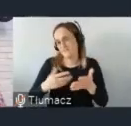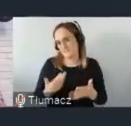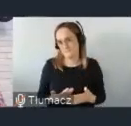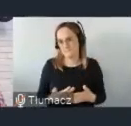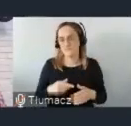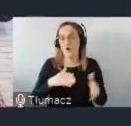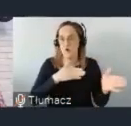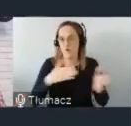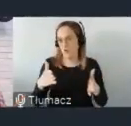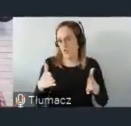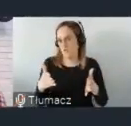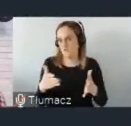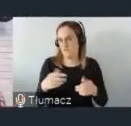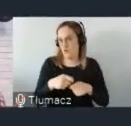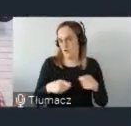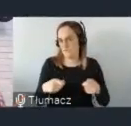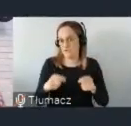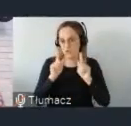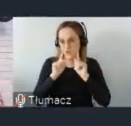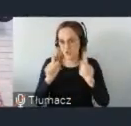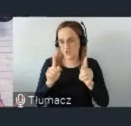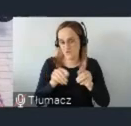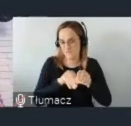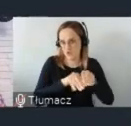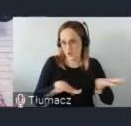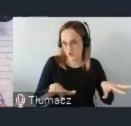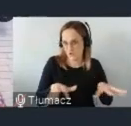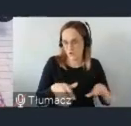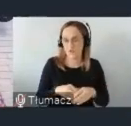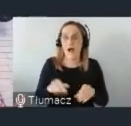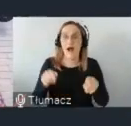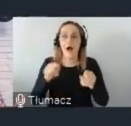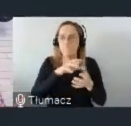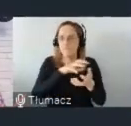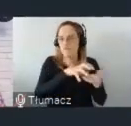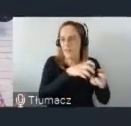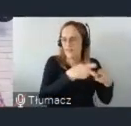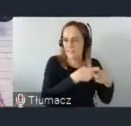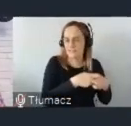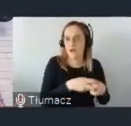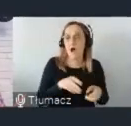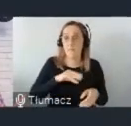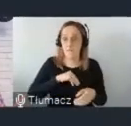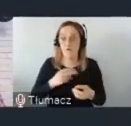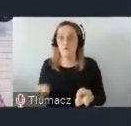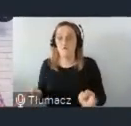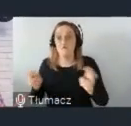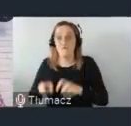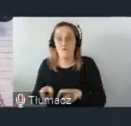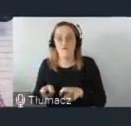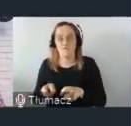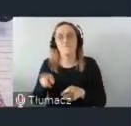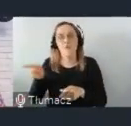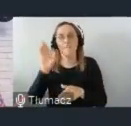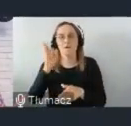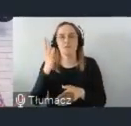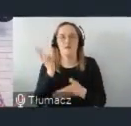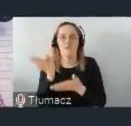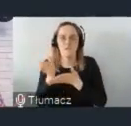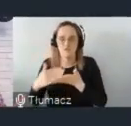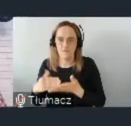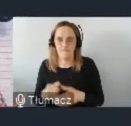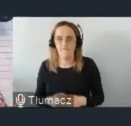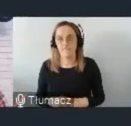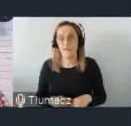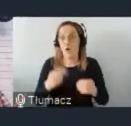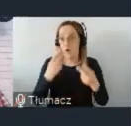są gotowe rozwiązania z rzeczywistością rozszerzoną i wirtualną, ale można też je tworzyć, o tym w tej czwartej części. No to mamy ten slajd ze